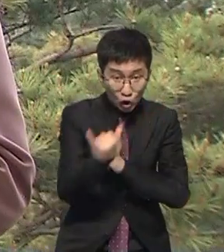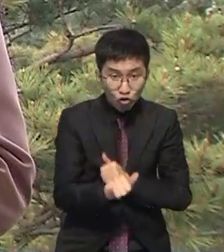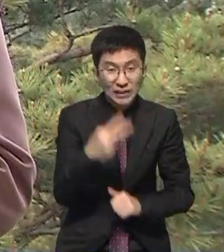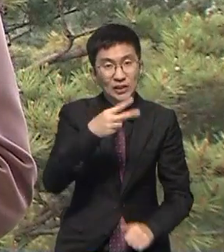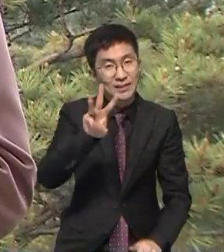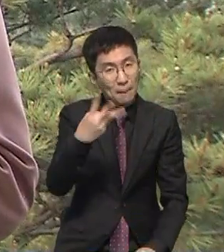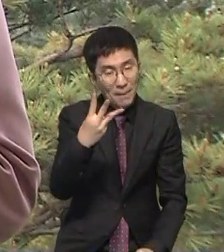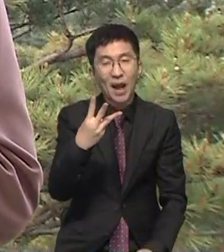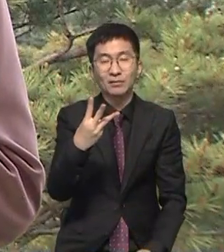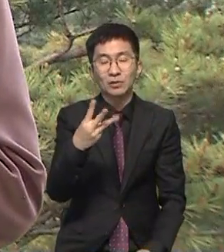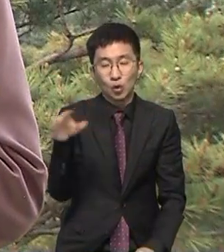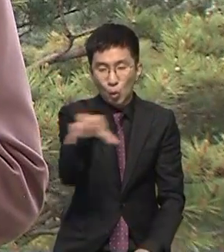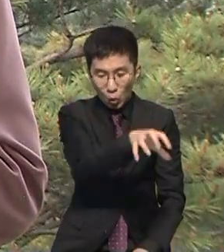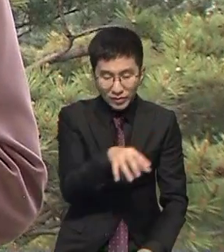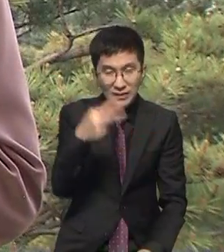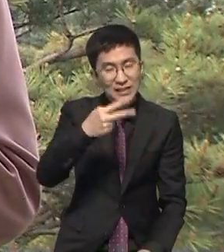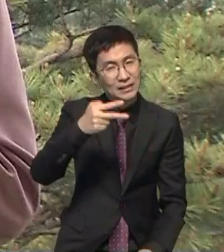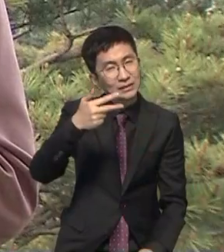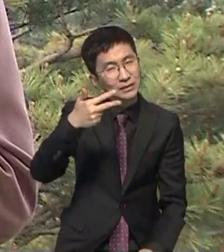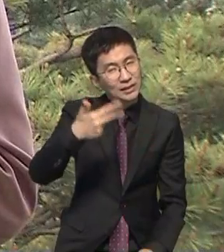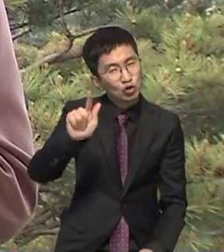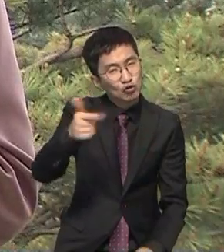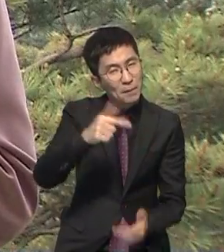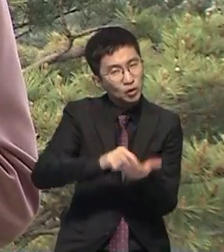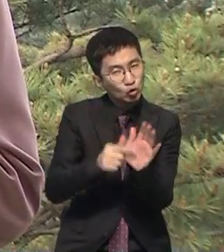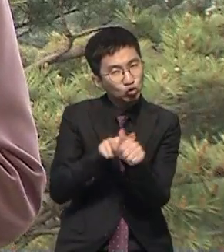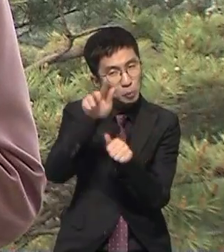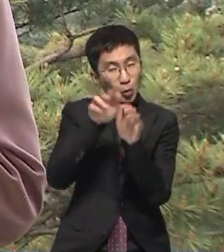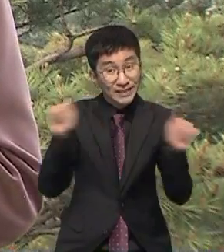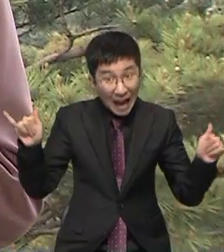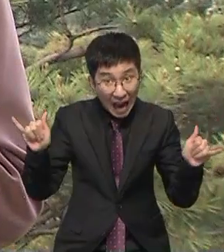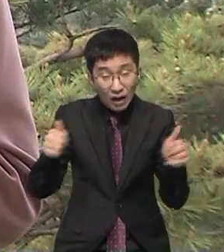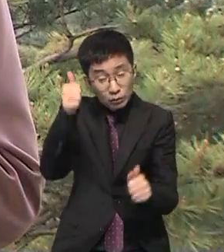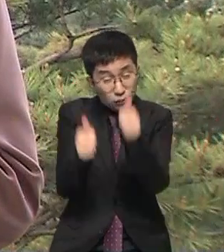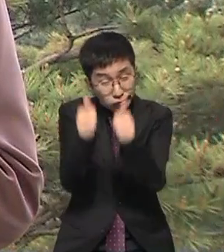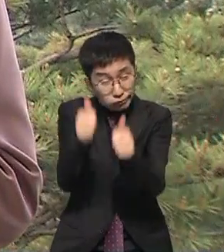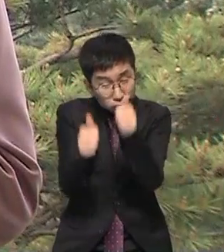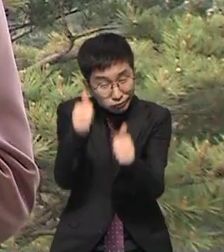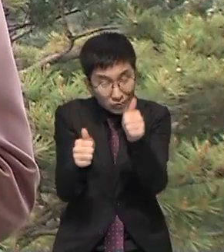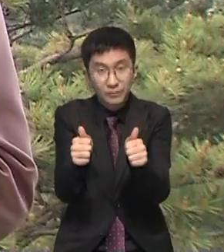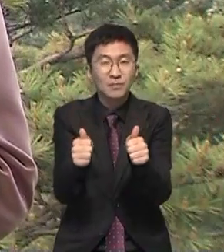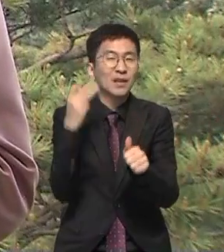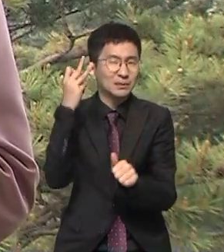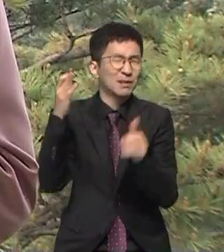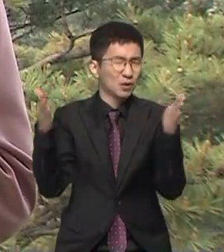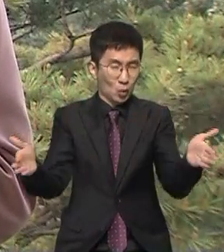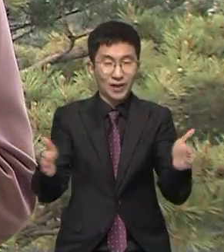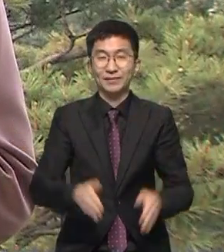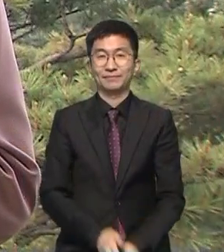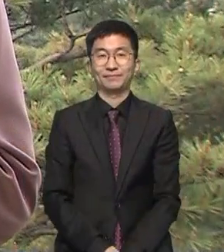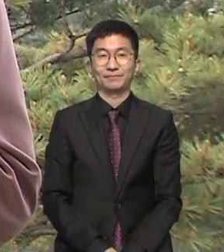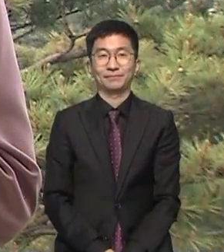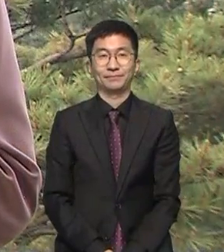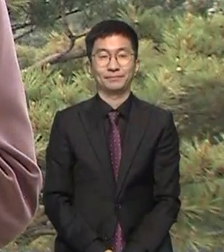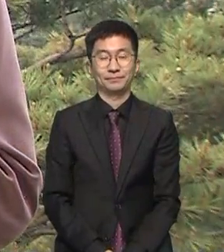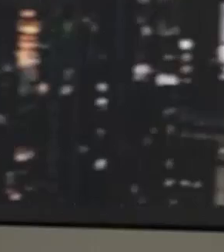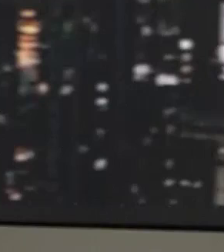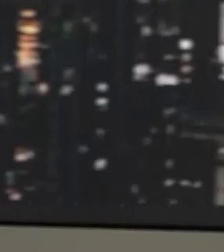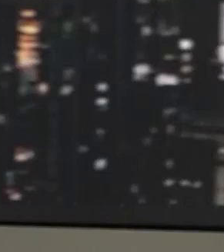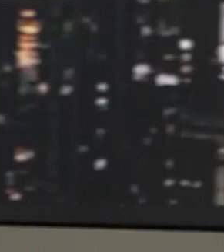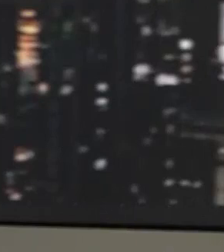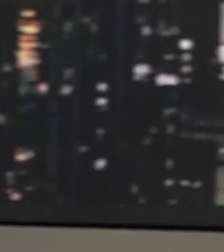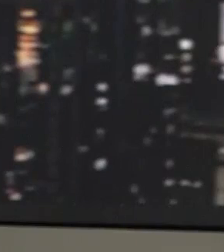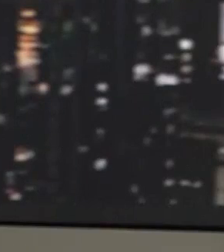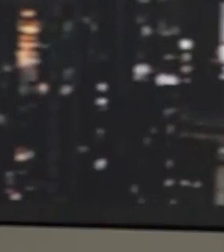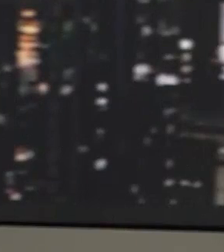7,600여 명의 후보들을 내세워 13일 동안의 공식 선거운동 열전에 돌입합니다. SBS 이현영입니다.